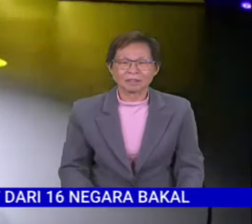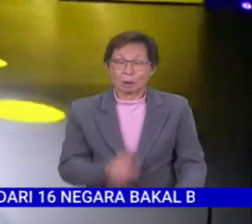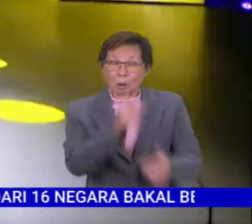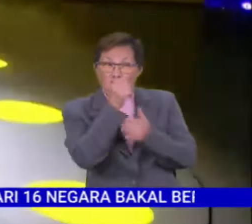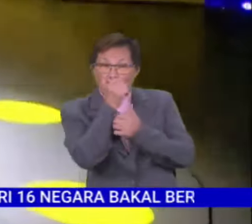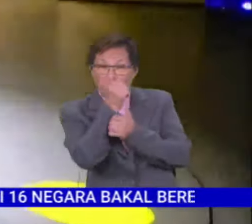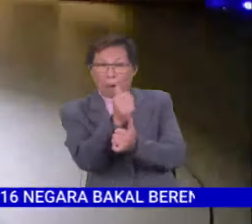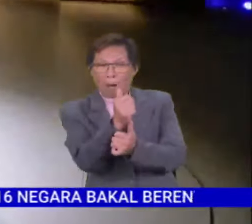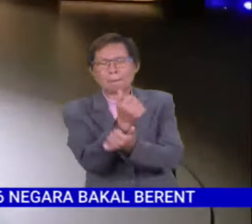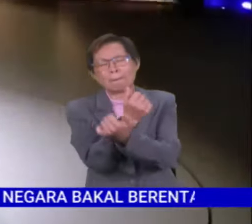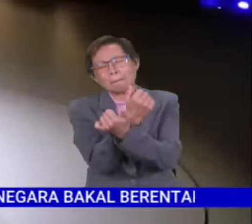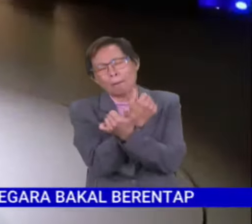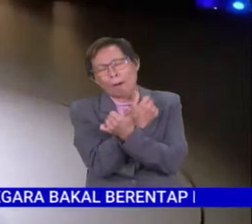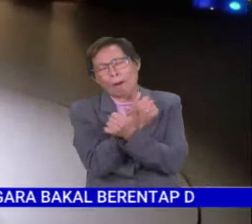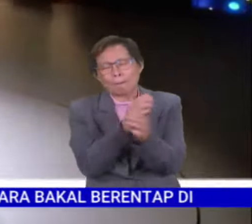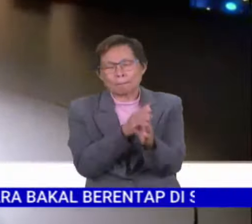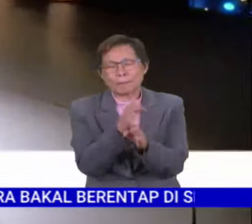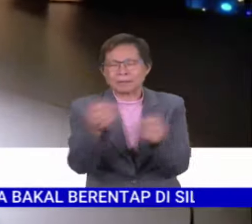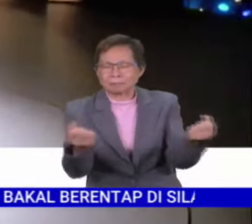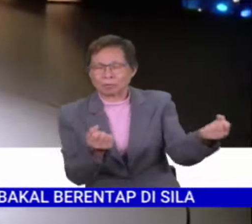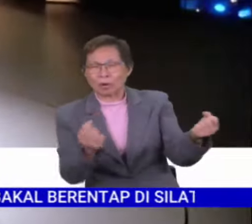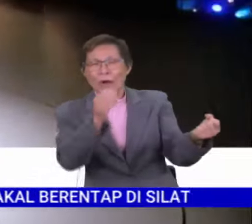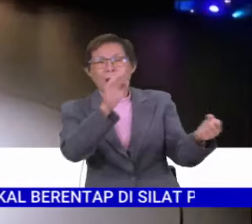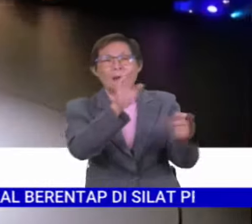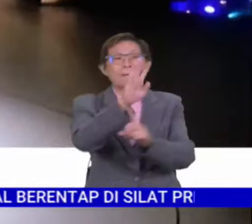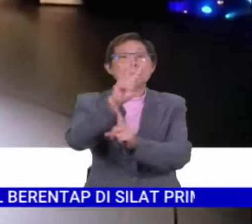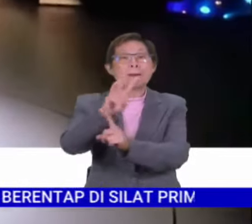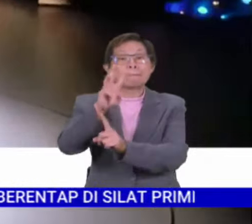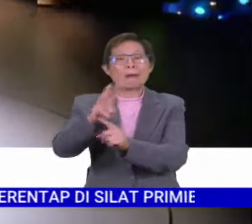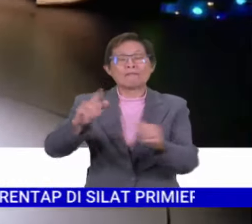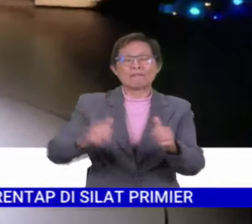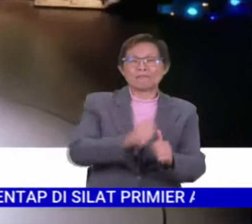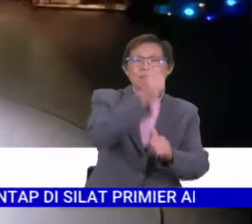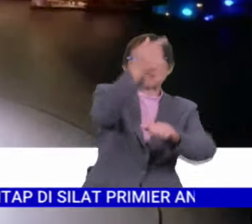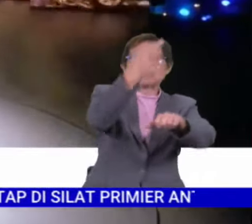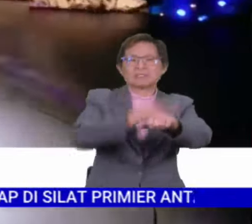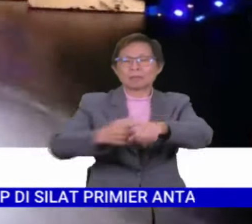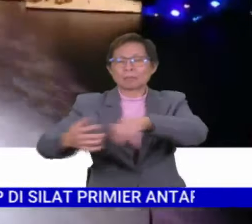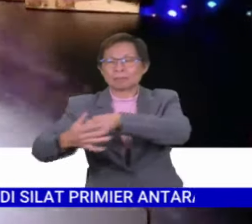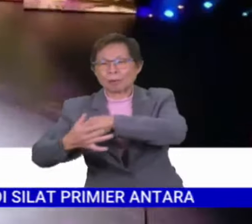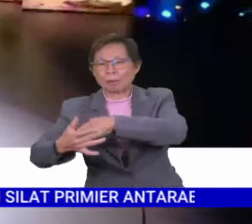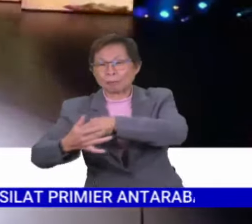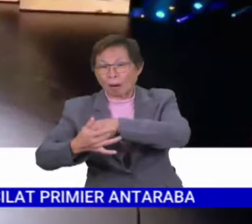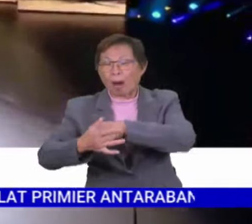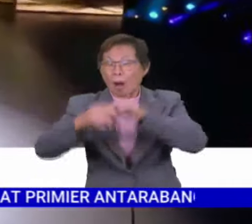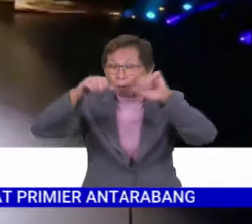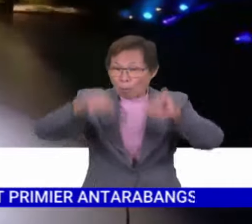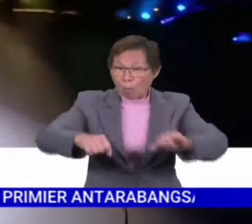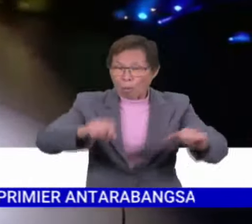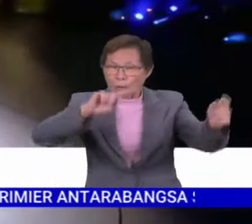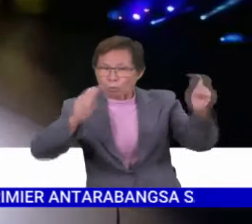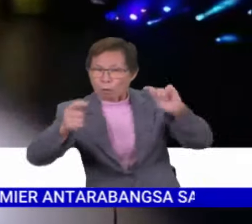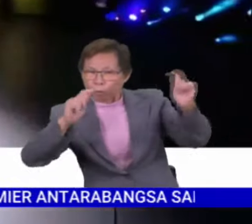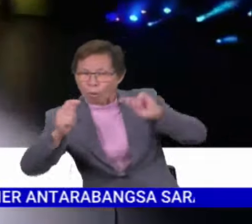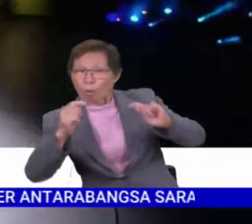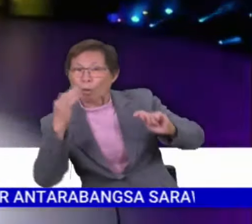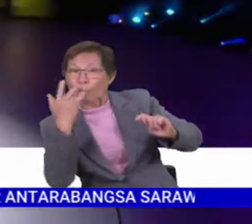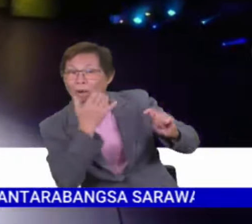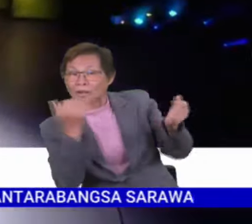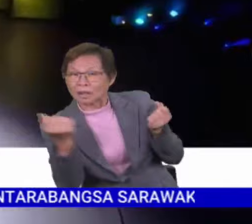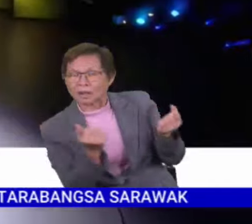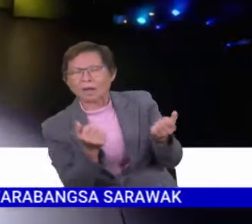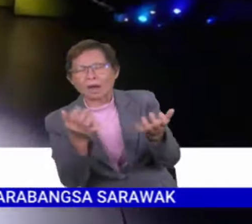Menarik bagi pencinta bidang otomotif, BMW pertama kali melancarkan teknologi e-ink yang mampu mengubah warna kenderaan